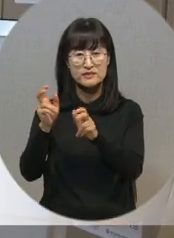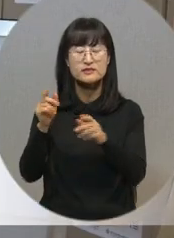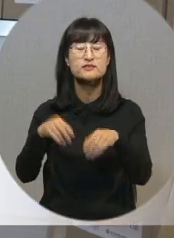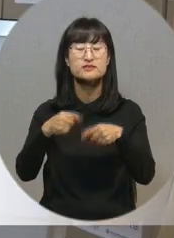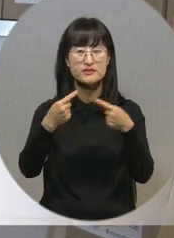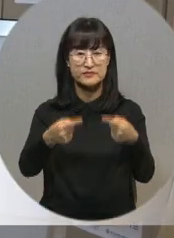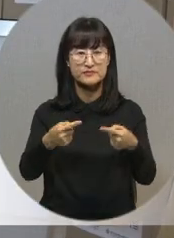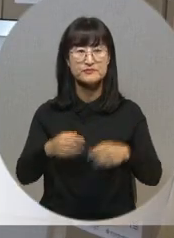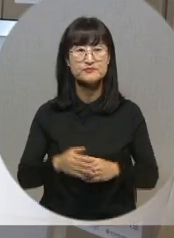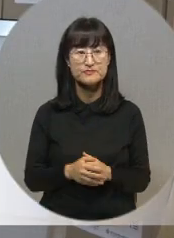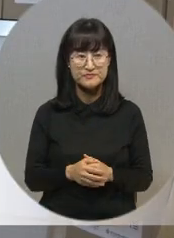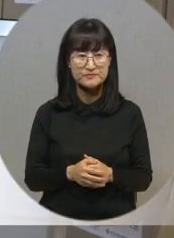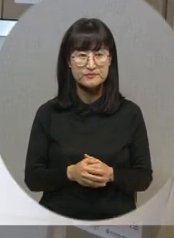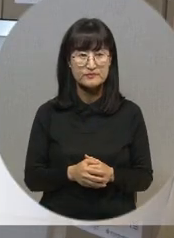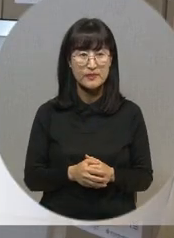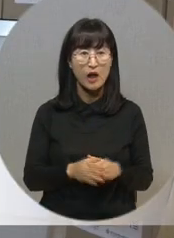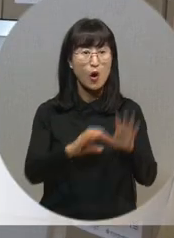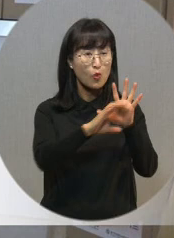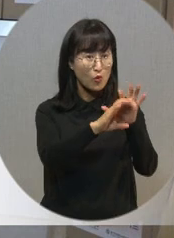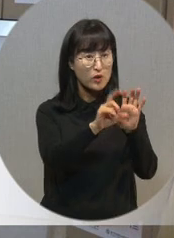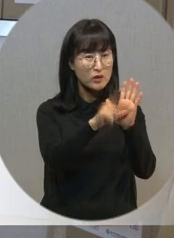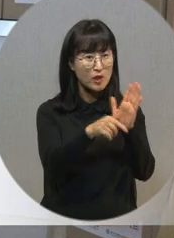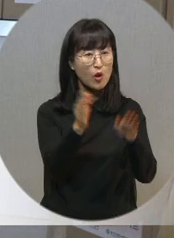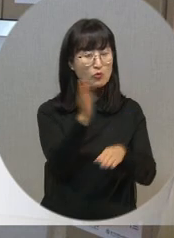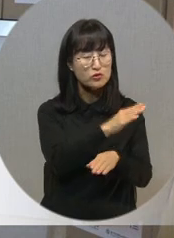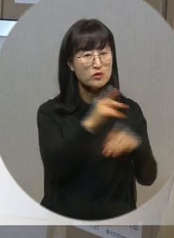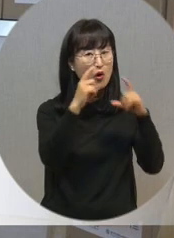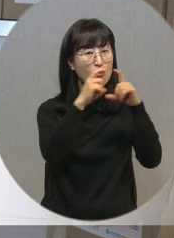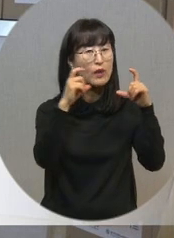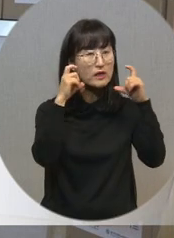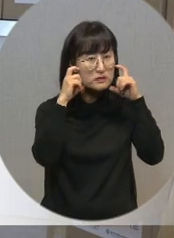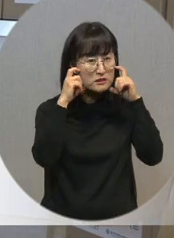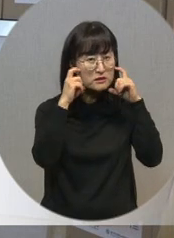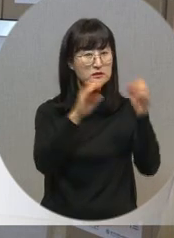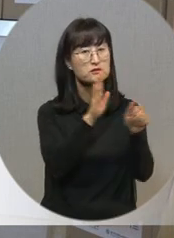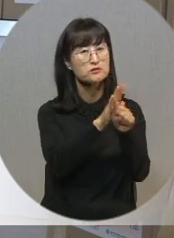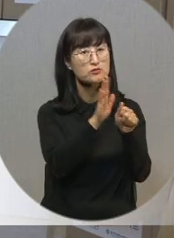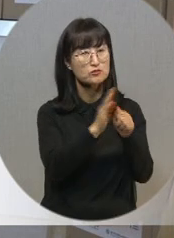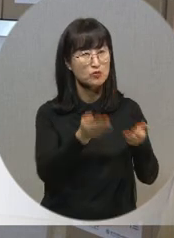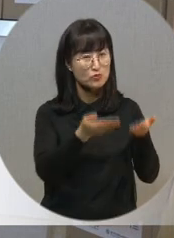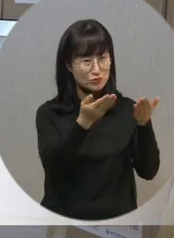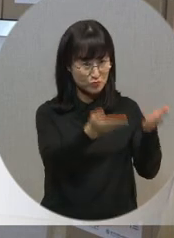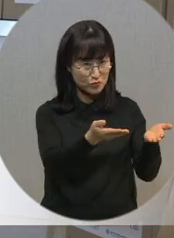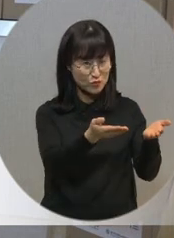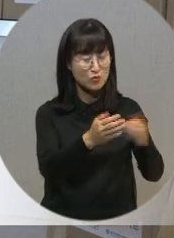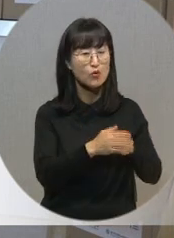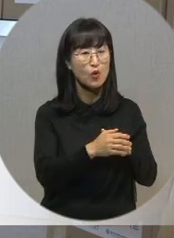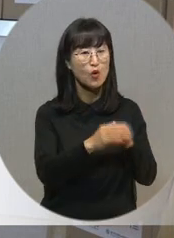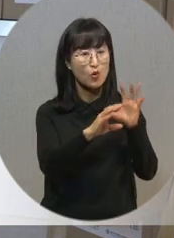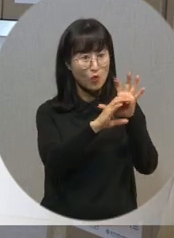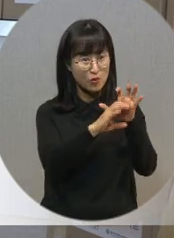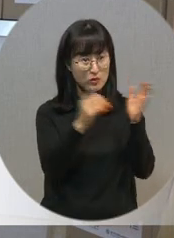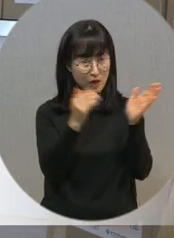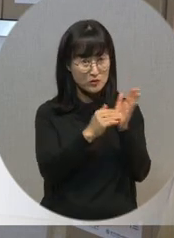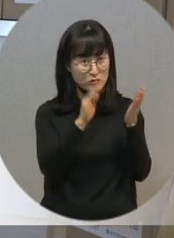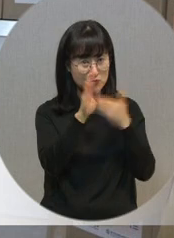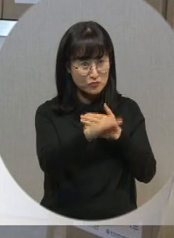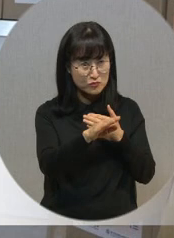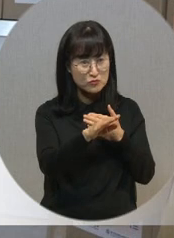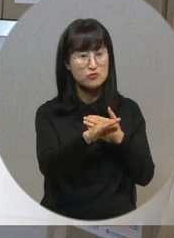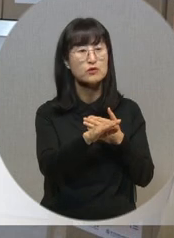때 그때부터 저희가 이제 마스크를 지원을 하게 되었습니다. 이제 코로나가 끝나고